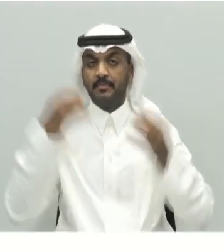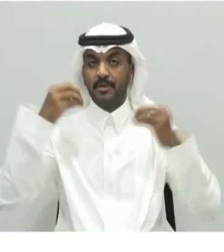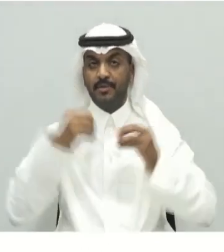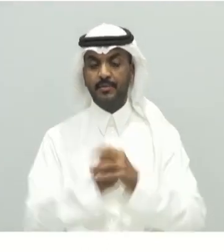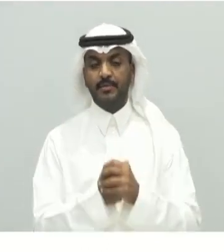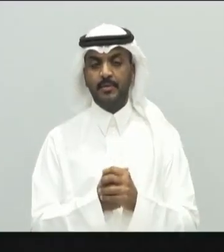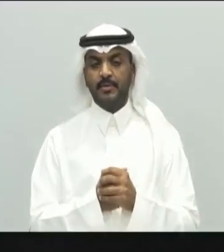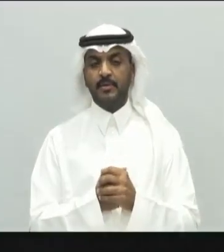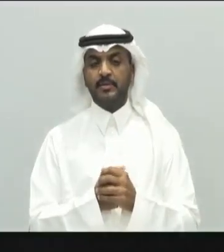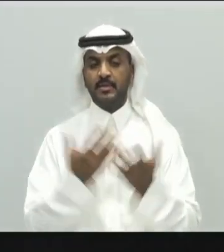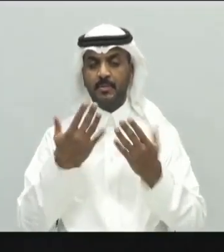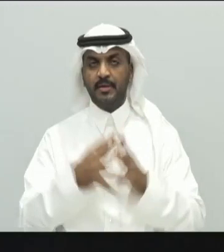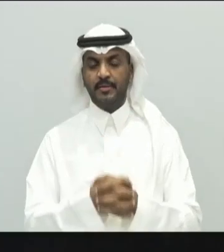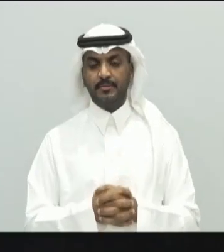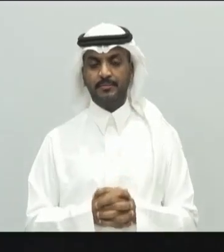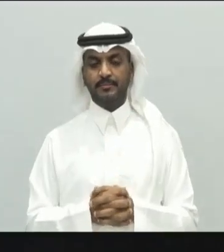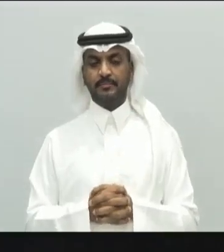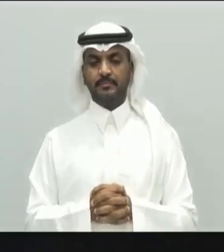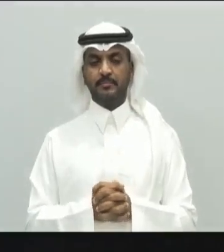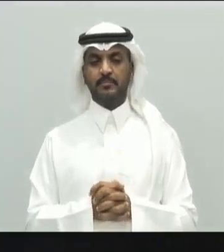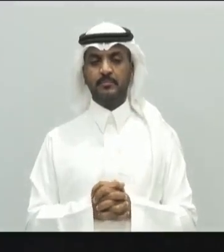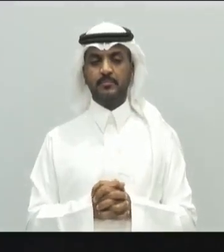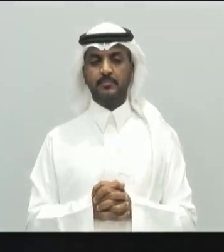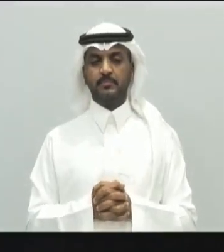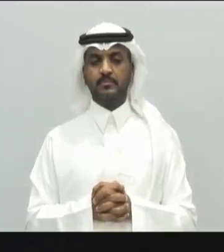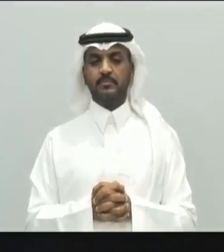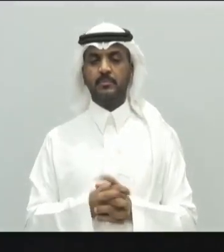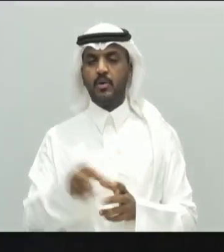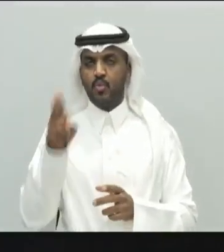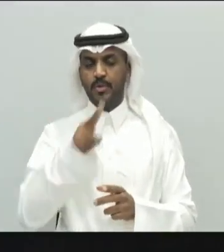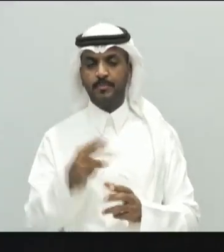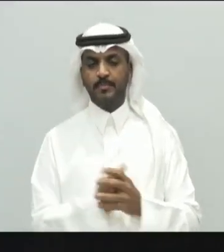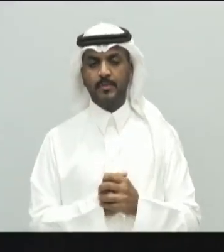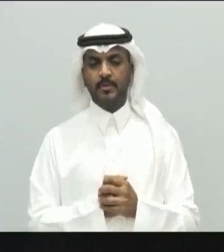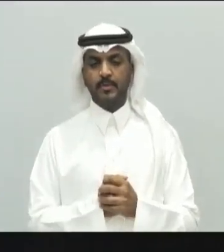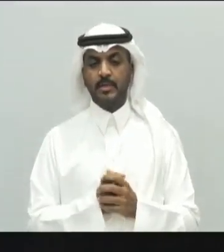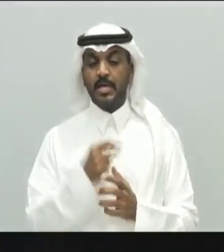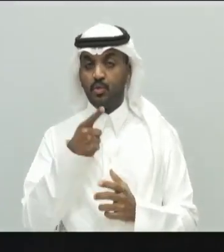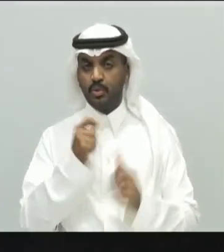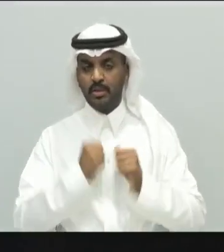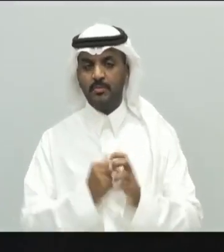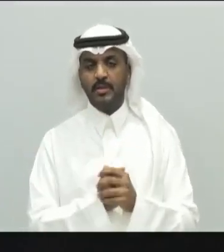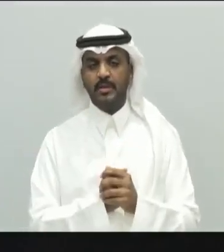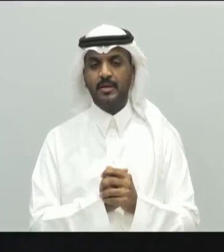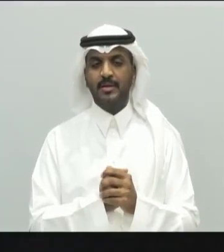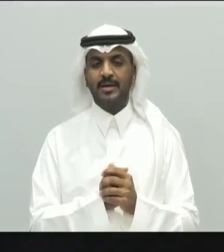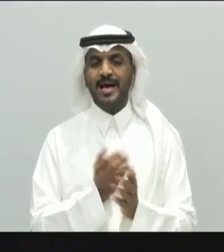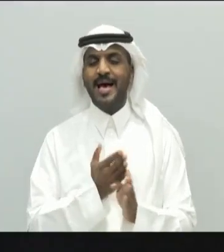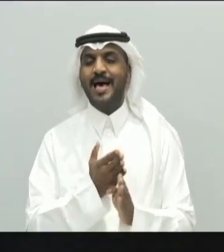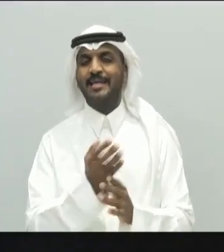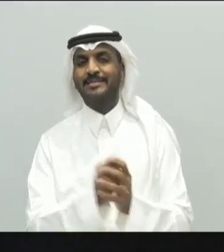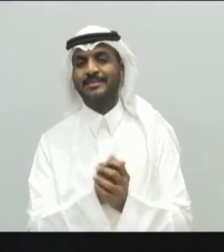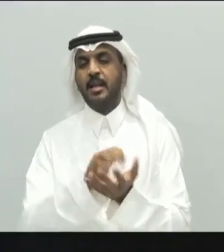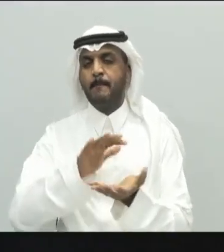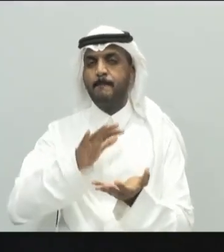درس المناخ تقويم يذكر الطلبه حاله